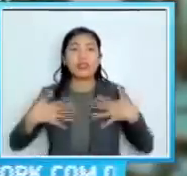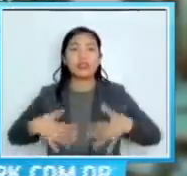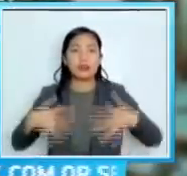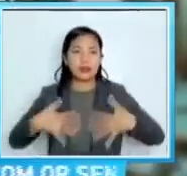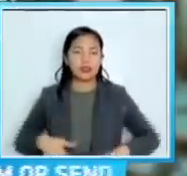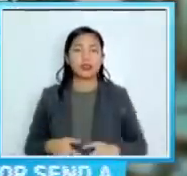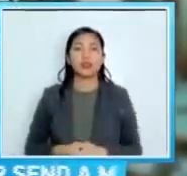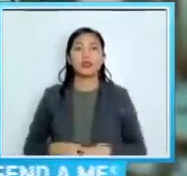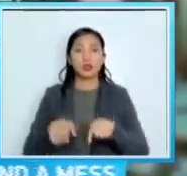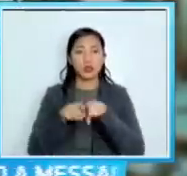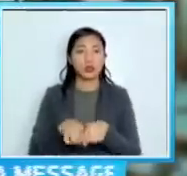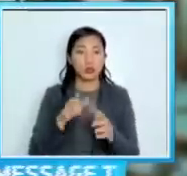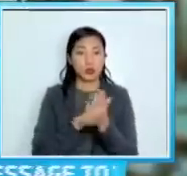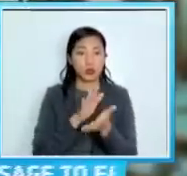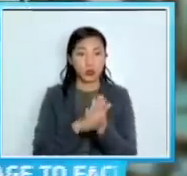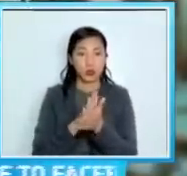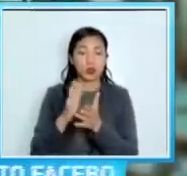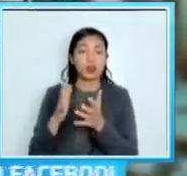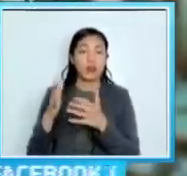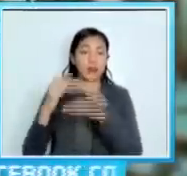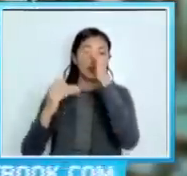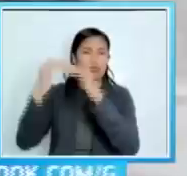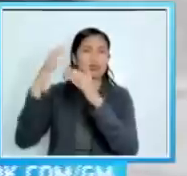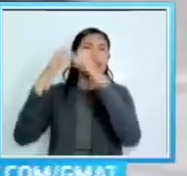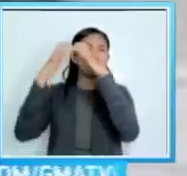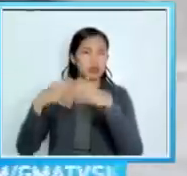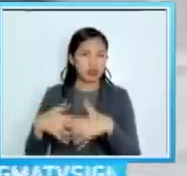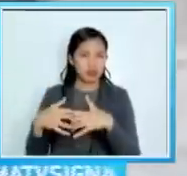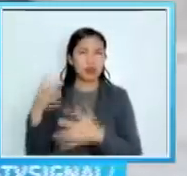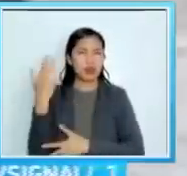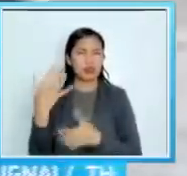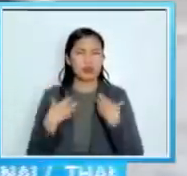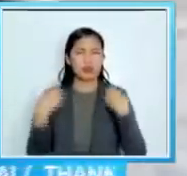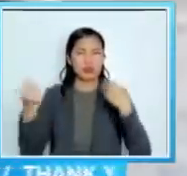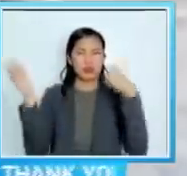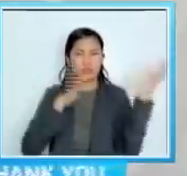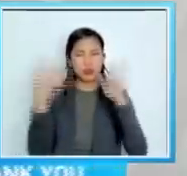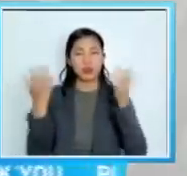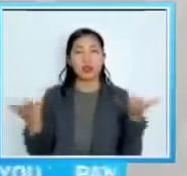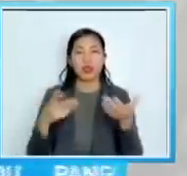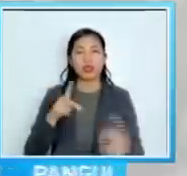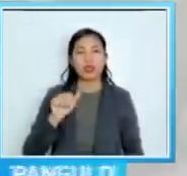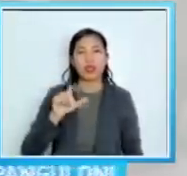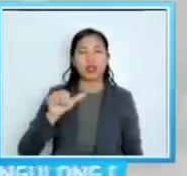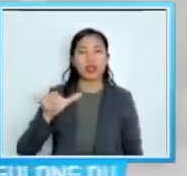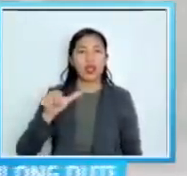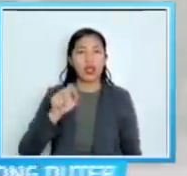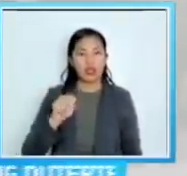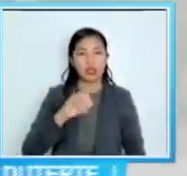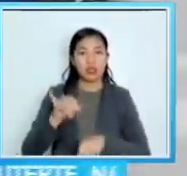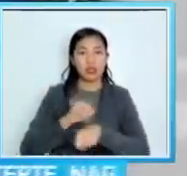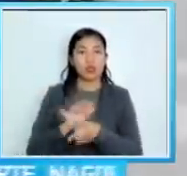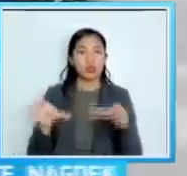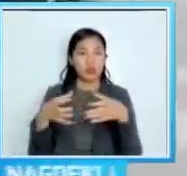ang school building ng Pag-asa Elementary School sa lakas ng pananalasa ng Bagyong Odette sa Kalayaan Island Group sa Palawan. Wasak din ang maraming bahay